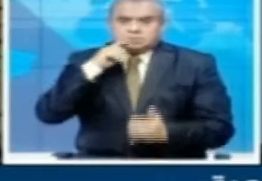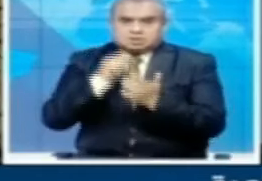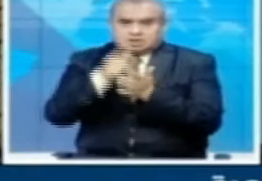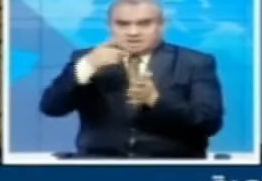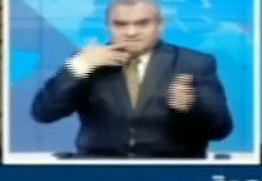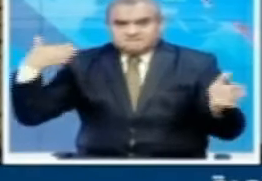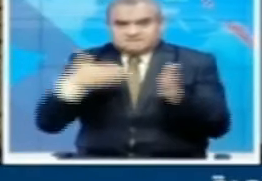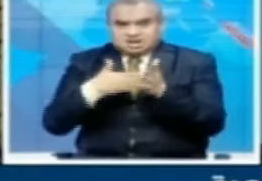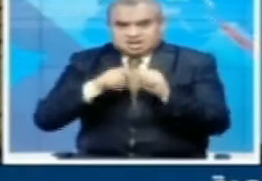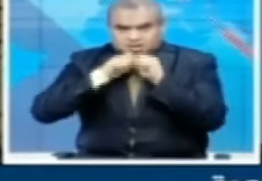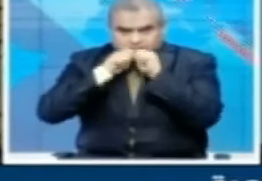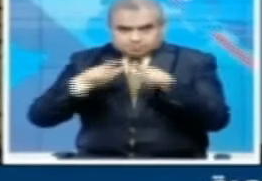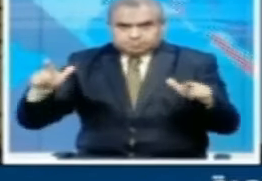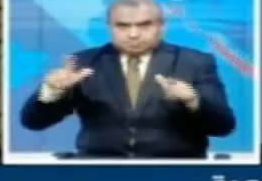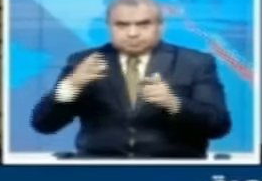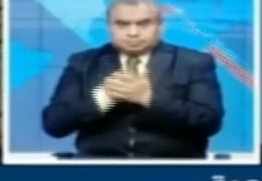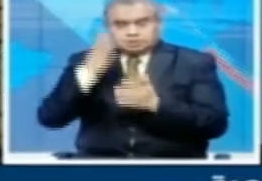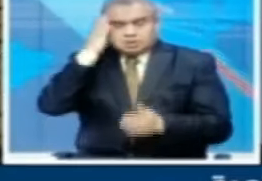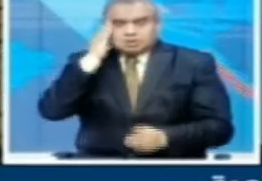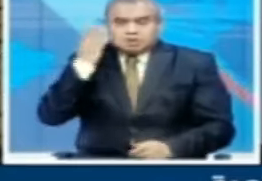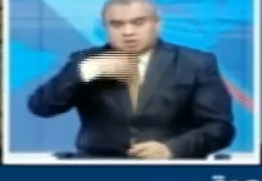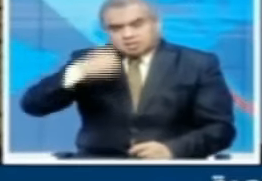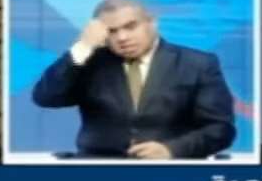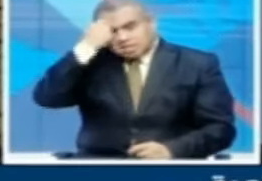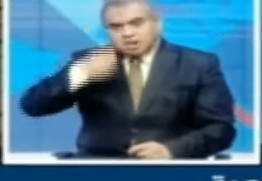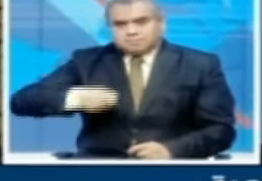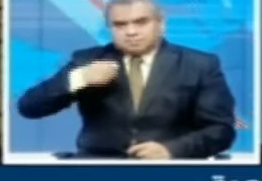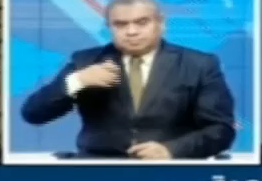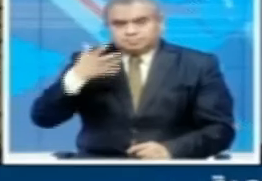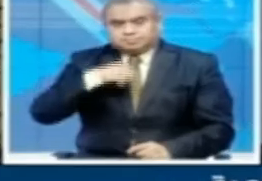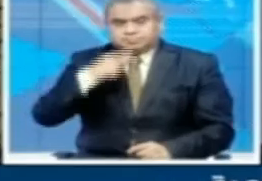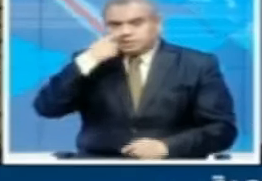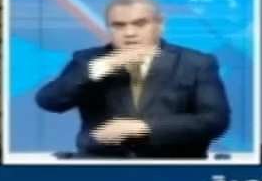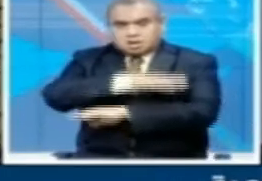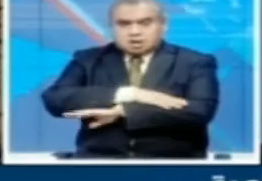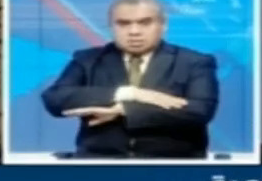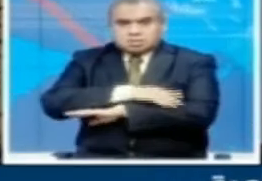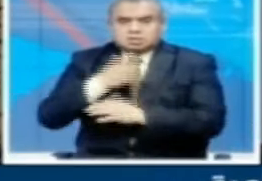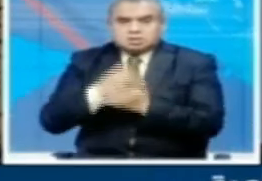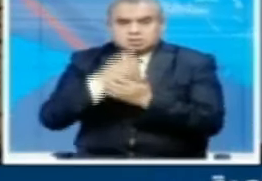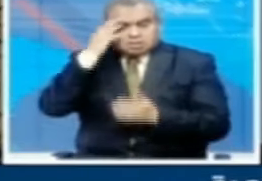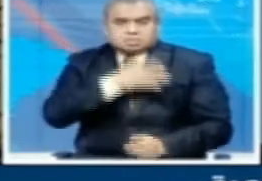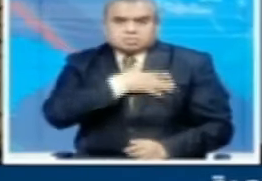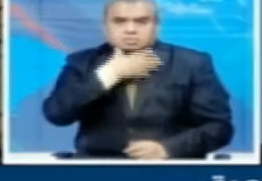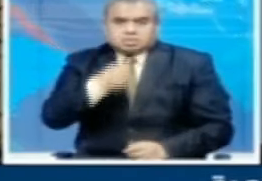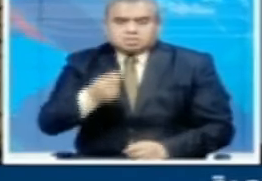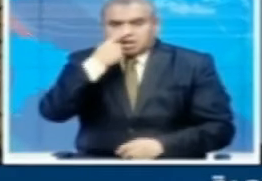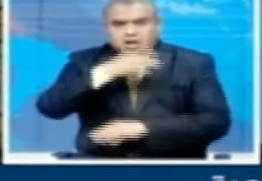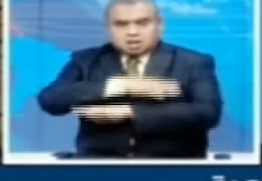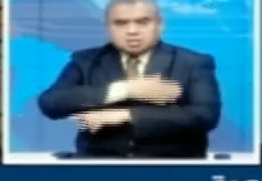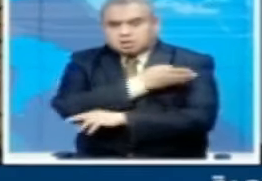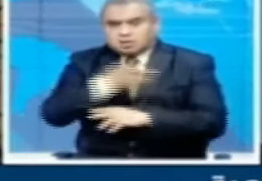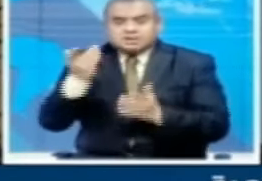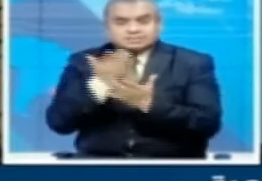الختام ما هو أشرف من تقديم التحية والاحترام لمن كانت تضحياتهم